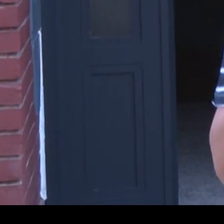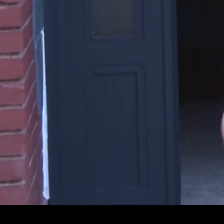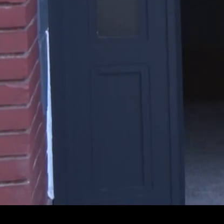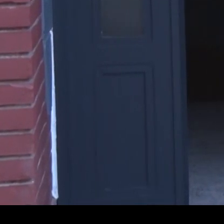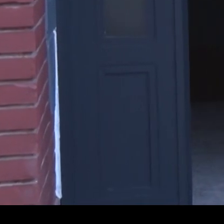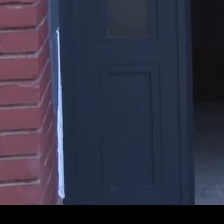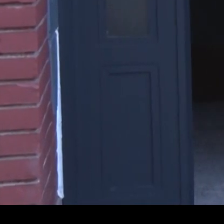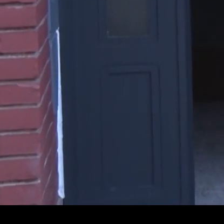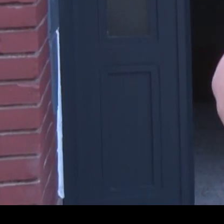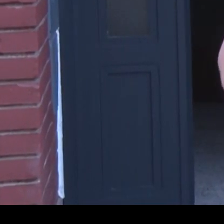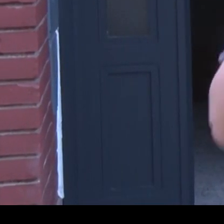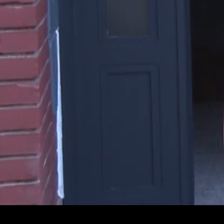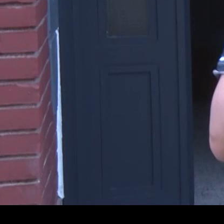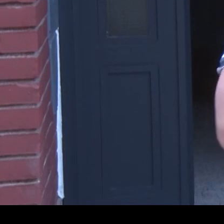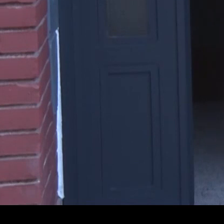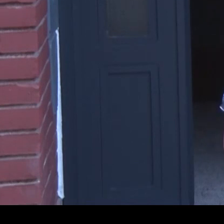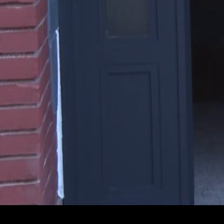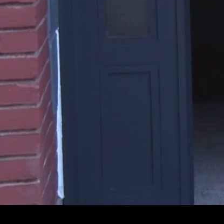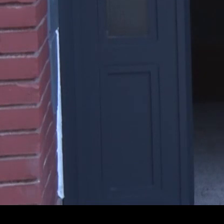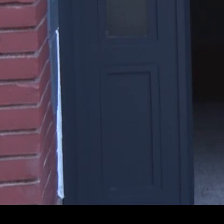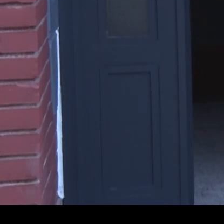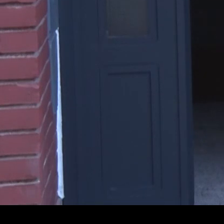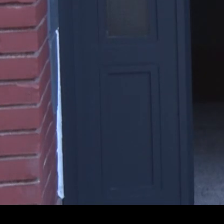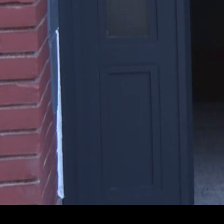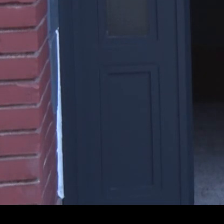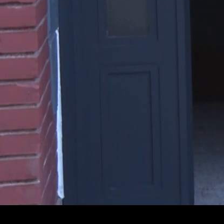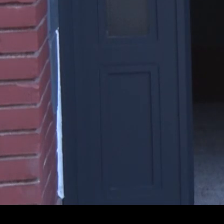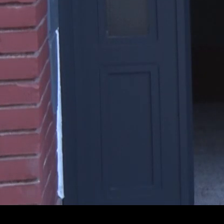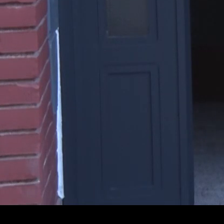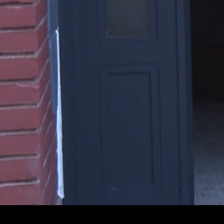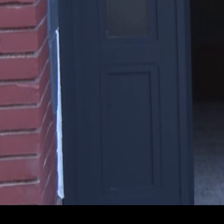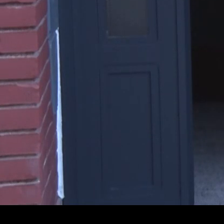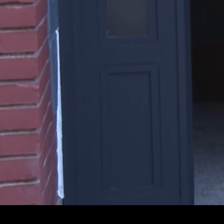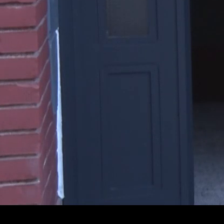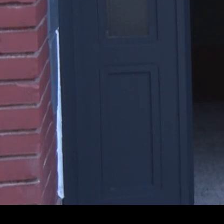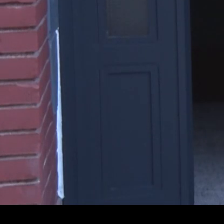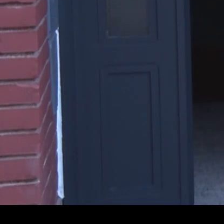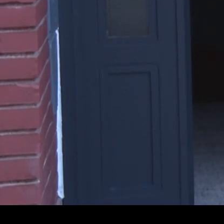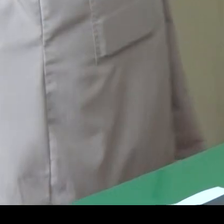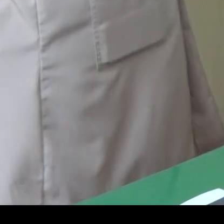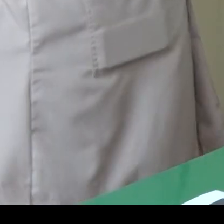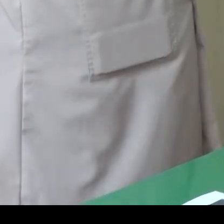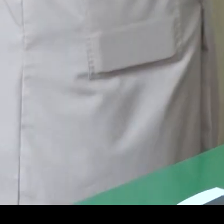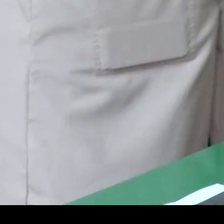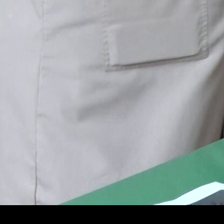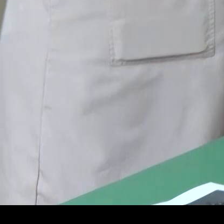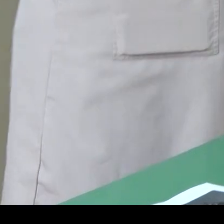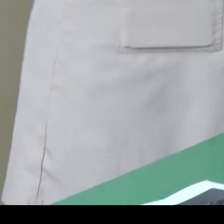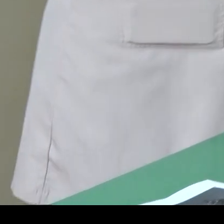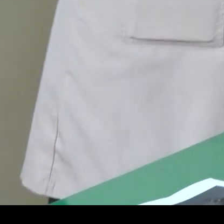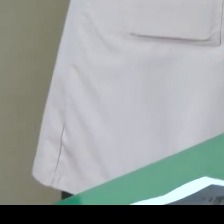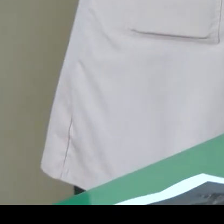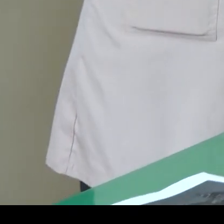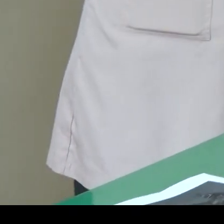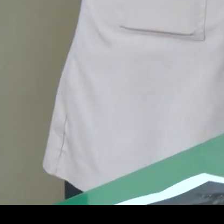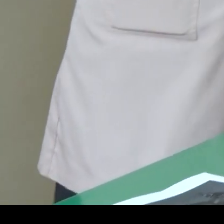diskriminume, se edhe qasja ndaj personat qërë do konë ndryshe. Sot më ndryshe është koku i gjuhës shenjën. Me shkollën befasona, kur